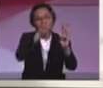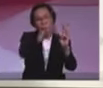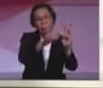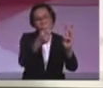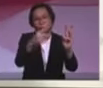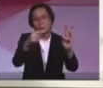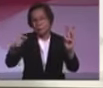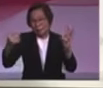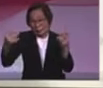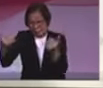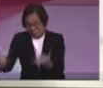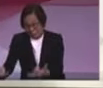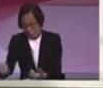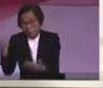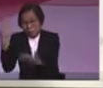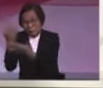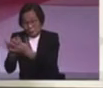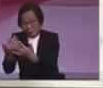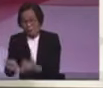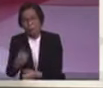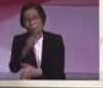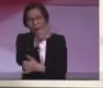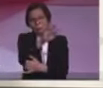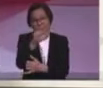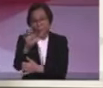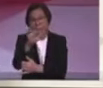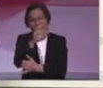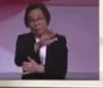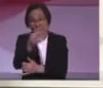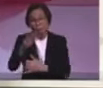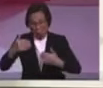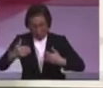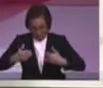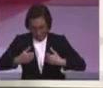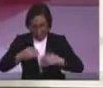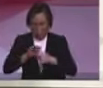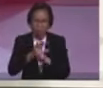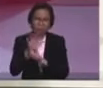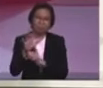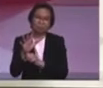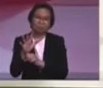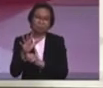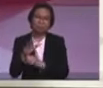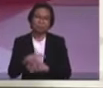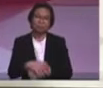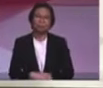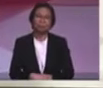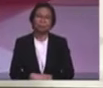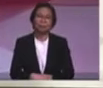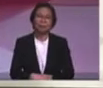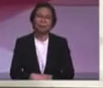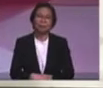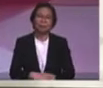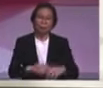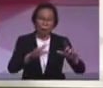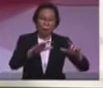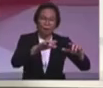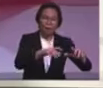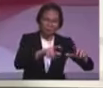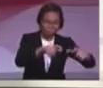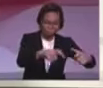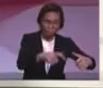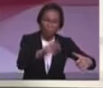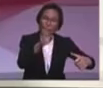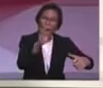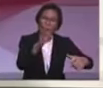kini sebanyak 55 kes positif COVID-19 telah direkodkan di Mukim Bentong, di mana